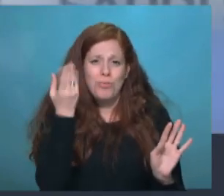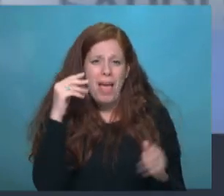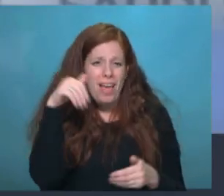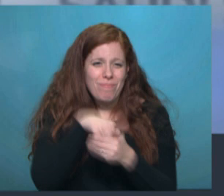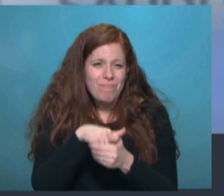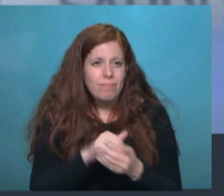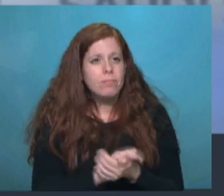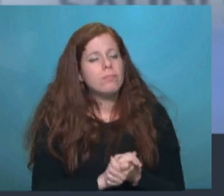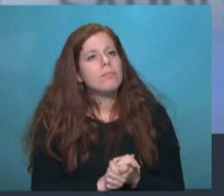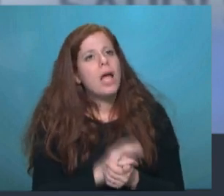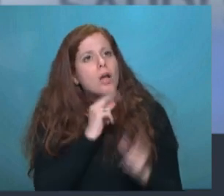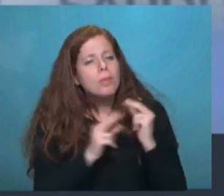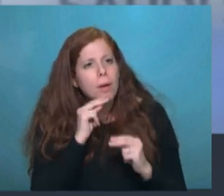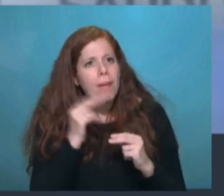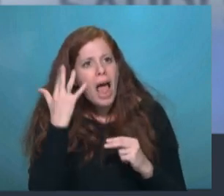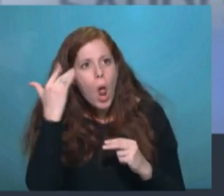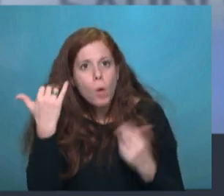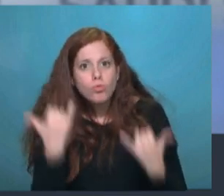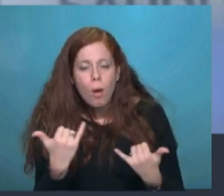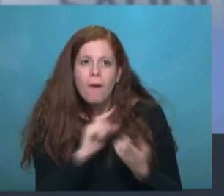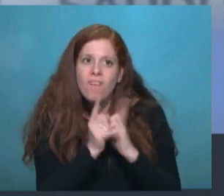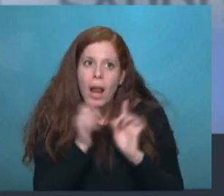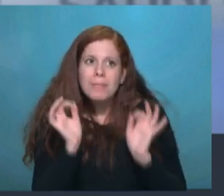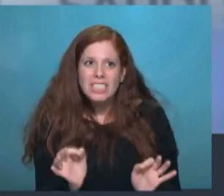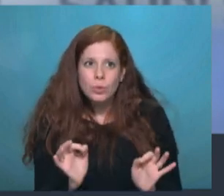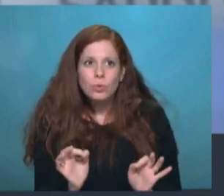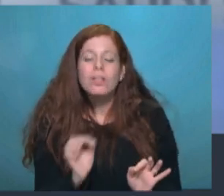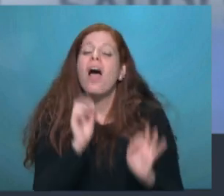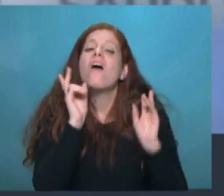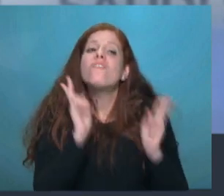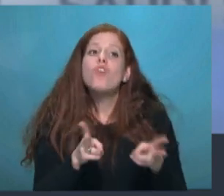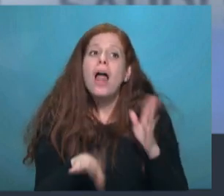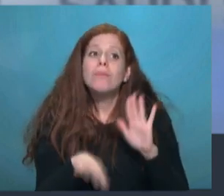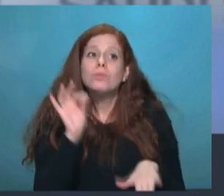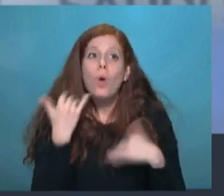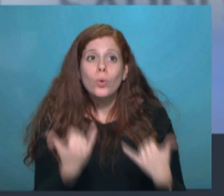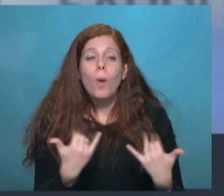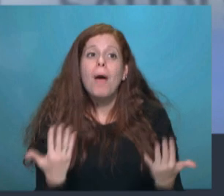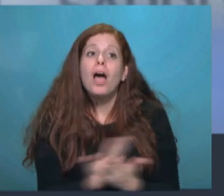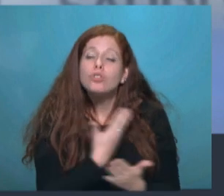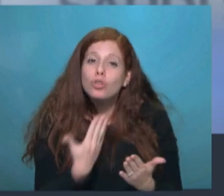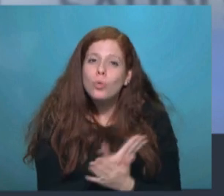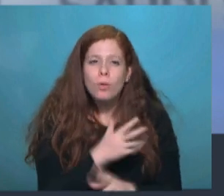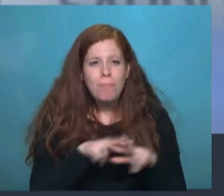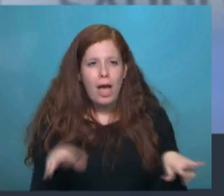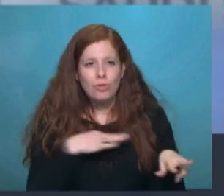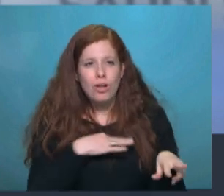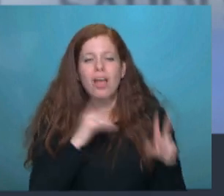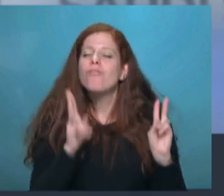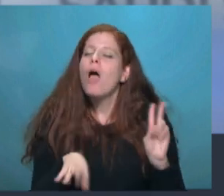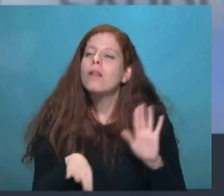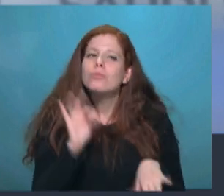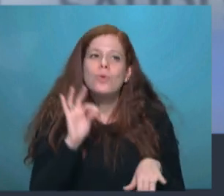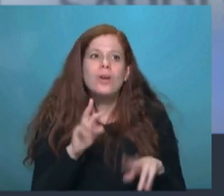a dream that today is actually a reality. You can find innovation in my country. You can find